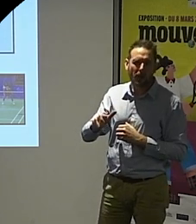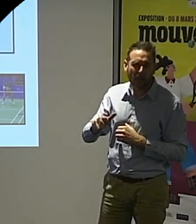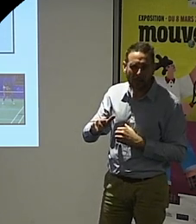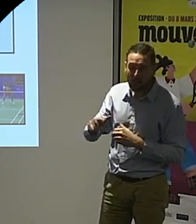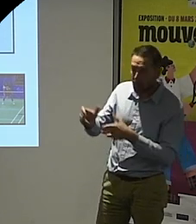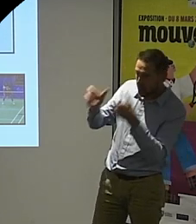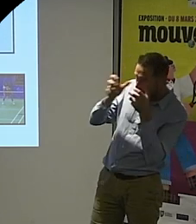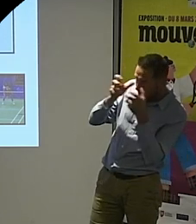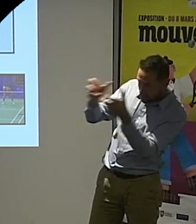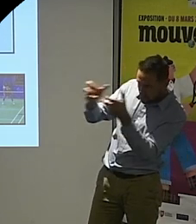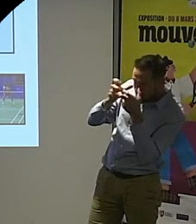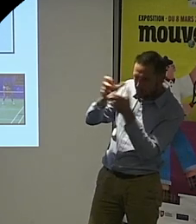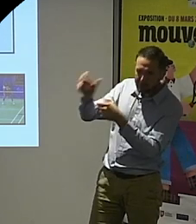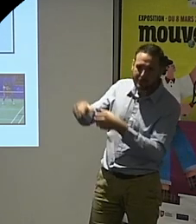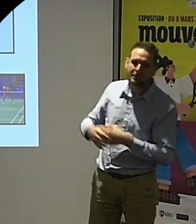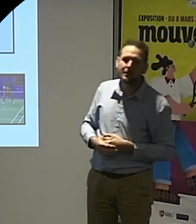Admiration.